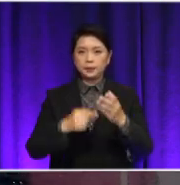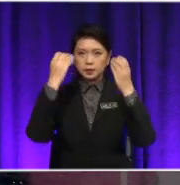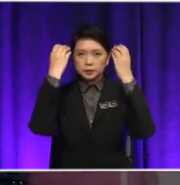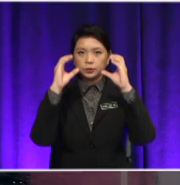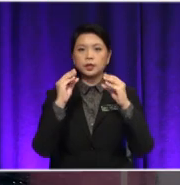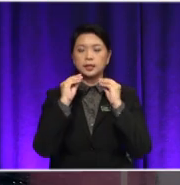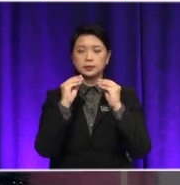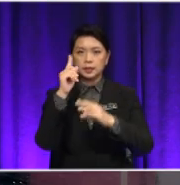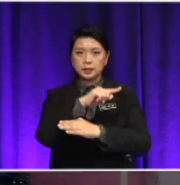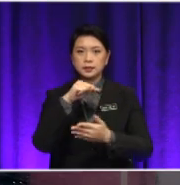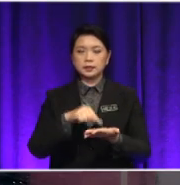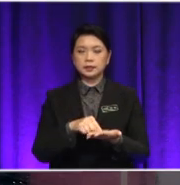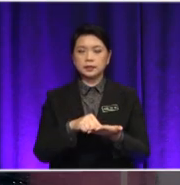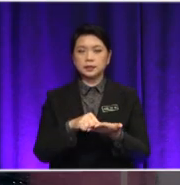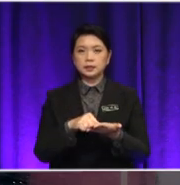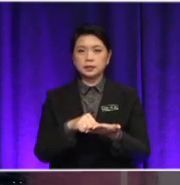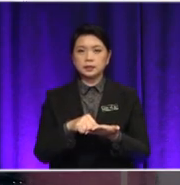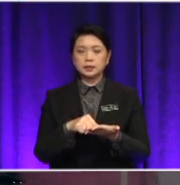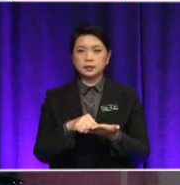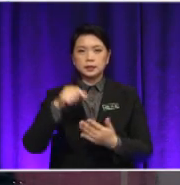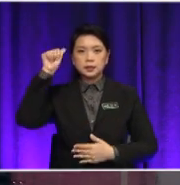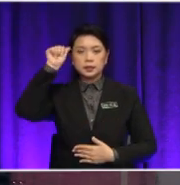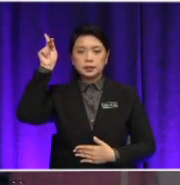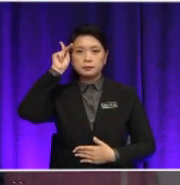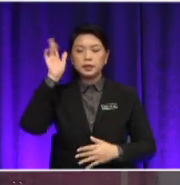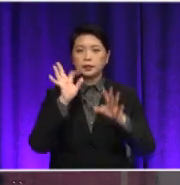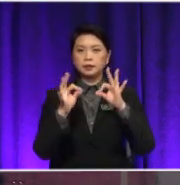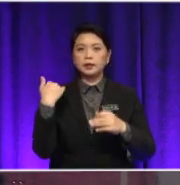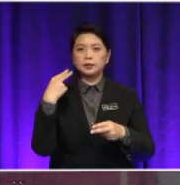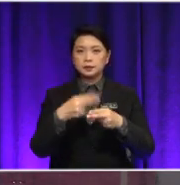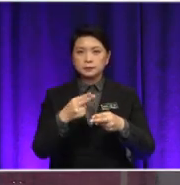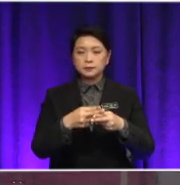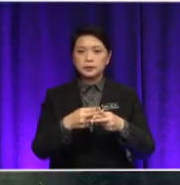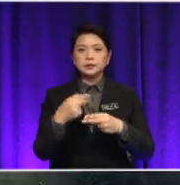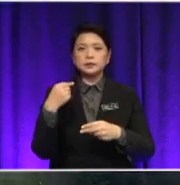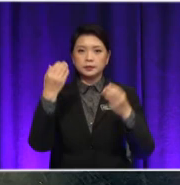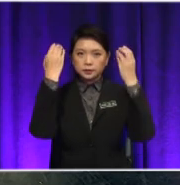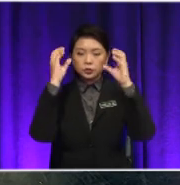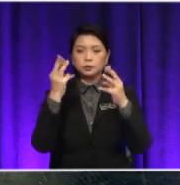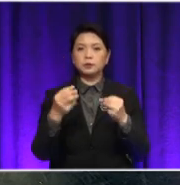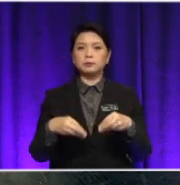Hakim terangkan. Akmal pun kalau saya boleh ada nama dekat sini, saya nak bagi dia 10 bintang. Akmal pun murid juga ni.